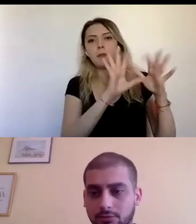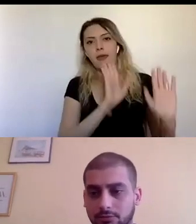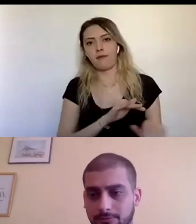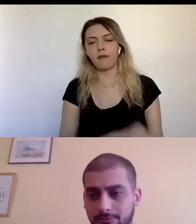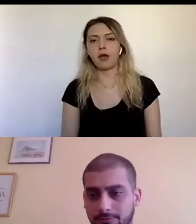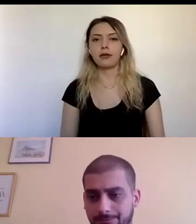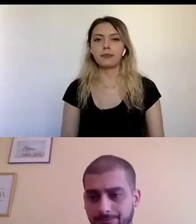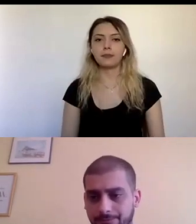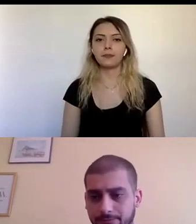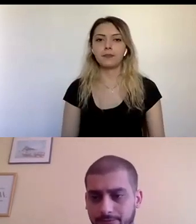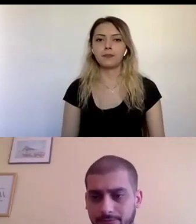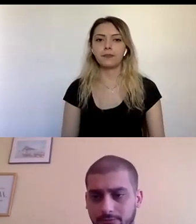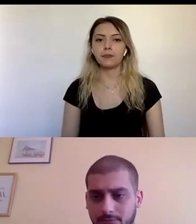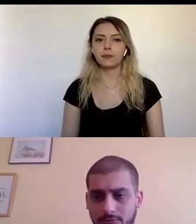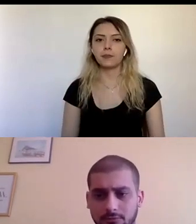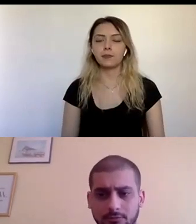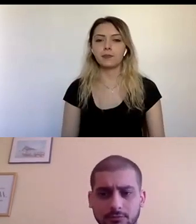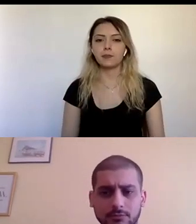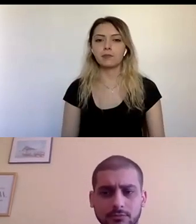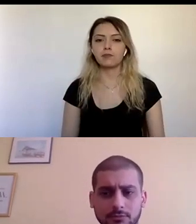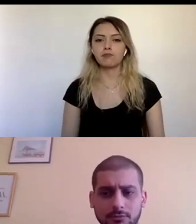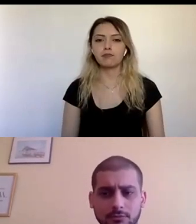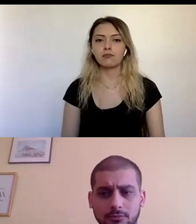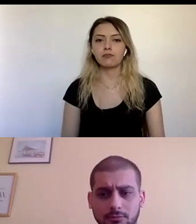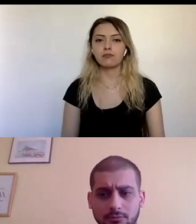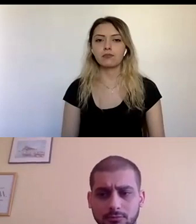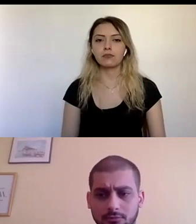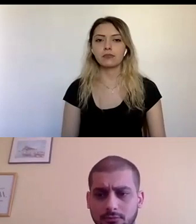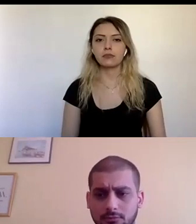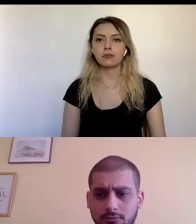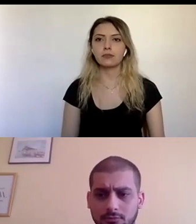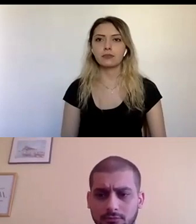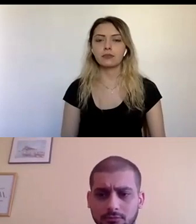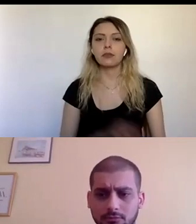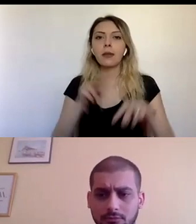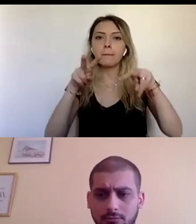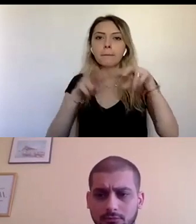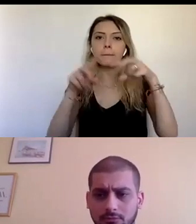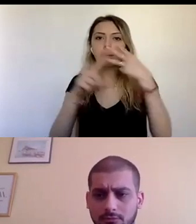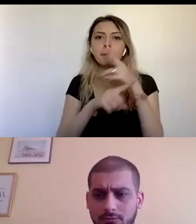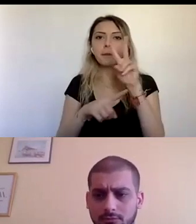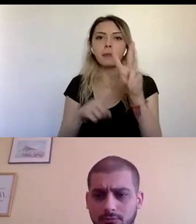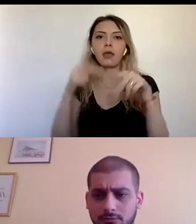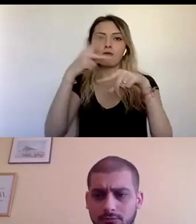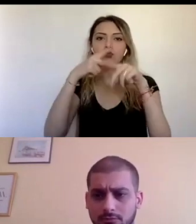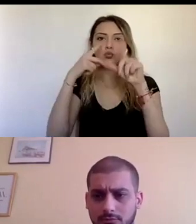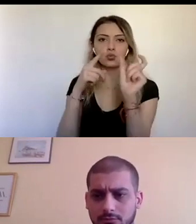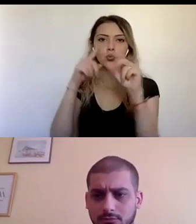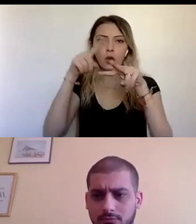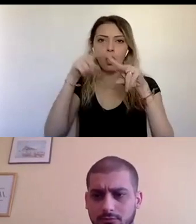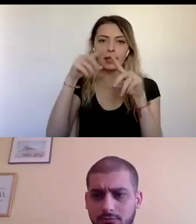Teşekkür ederiz. Biraz mevzuatla ilgili bir soru var. Çok kısa bunu da sormamız